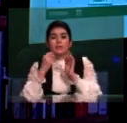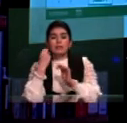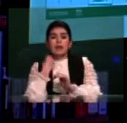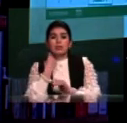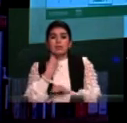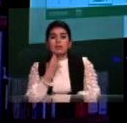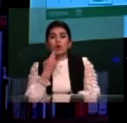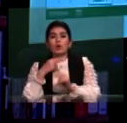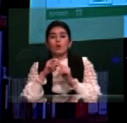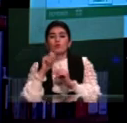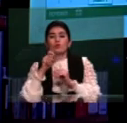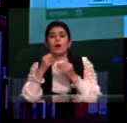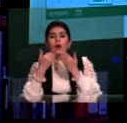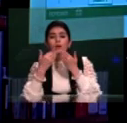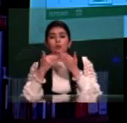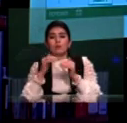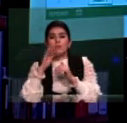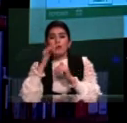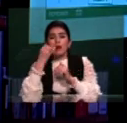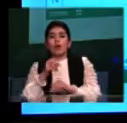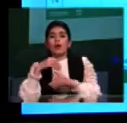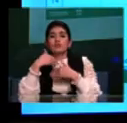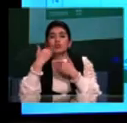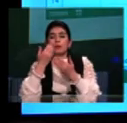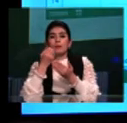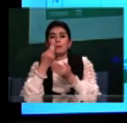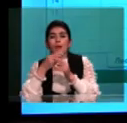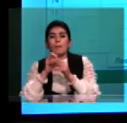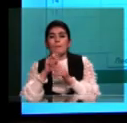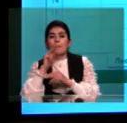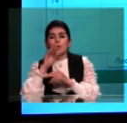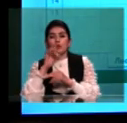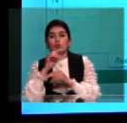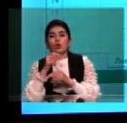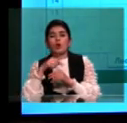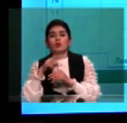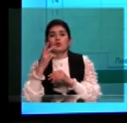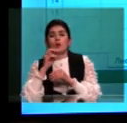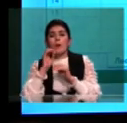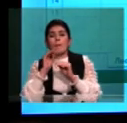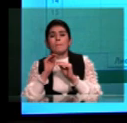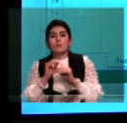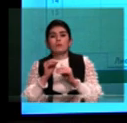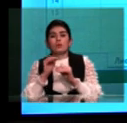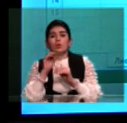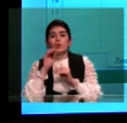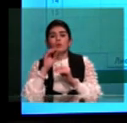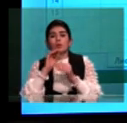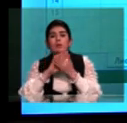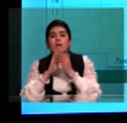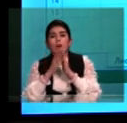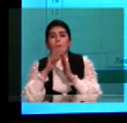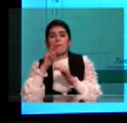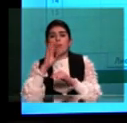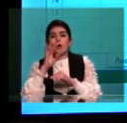98-99. У нас открыт уже файл данной программы. И чтобы установить пароль